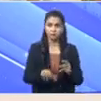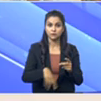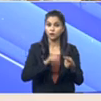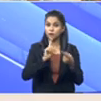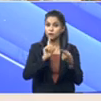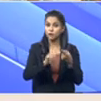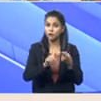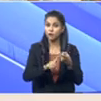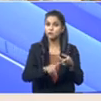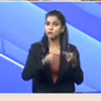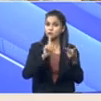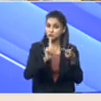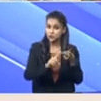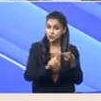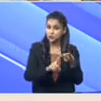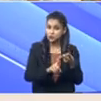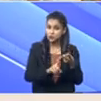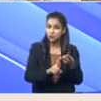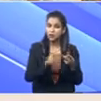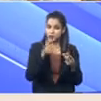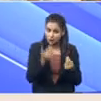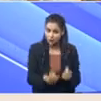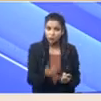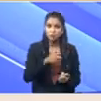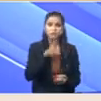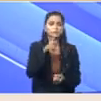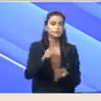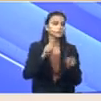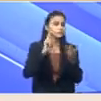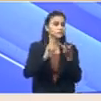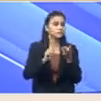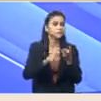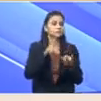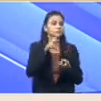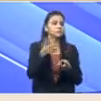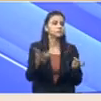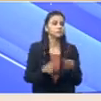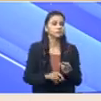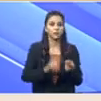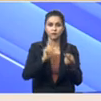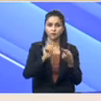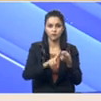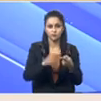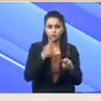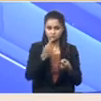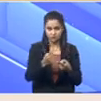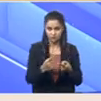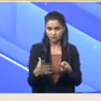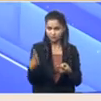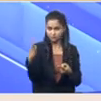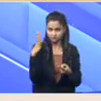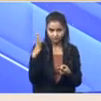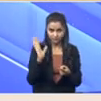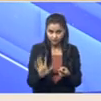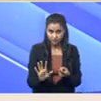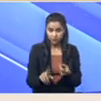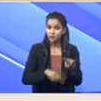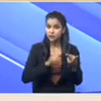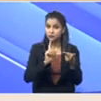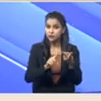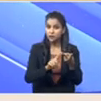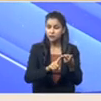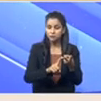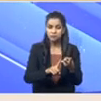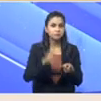पहला चरण, दूसरा चरण और अब मैं कहता हूं तीसरा चरण। पहले चरण में मैंने कहा रुको, दूसरे चरण में मैंने